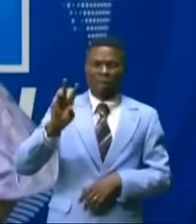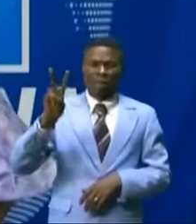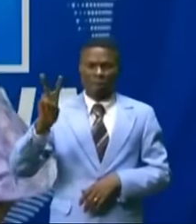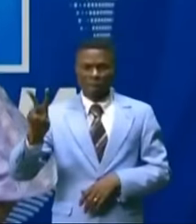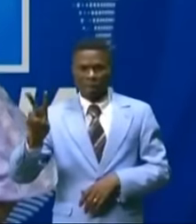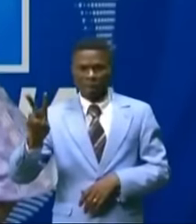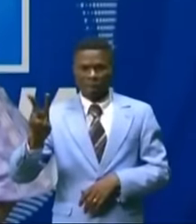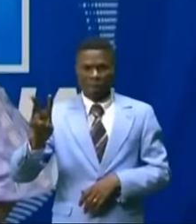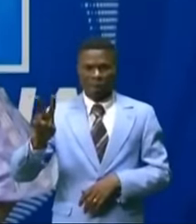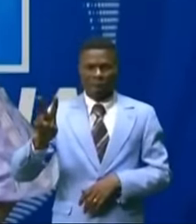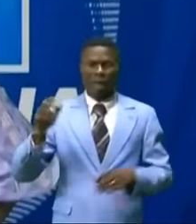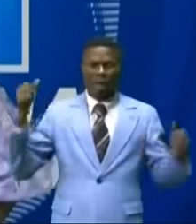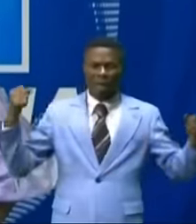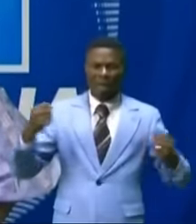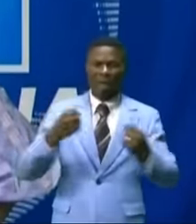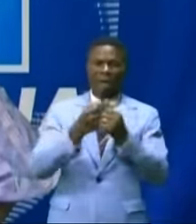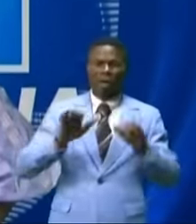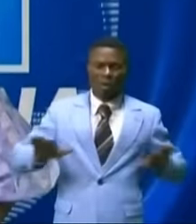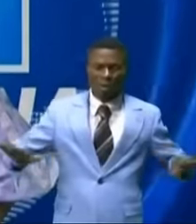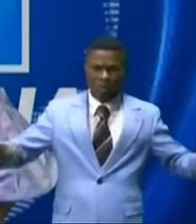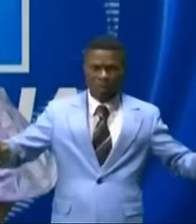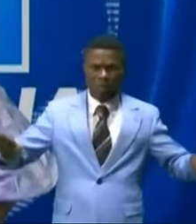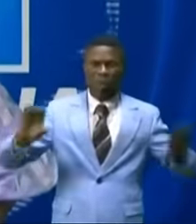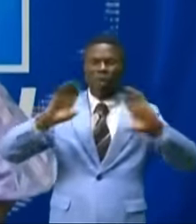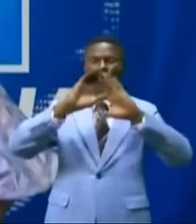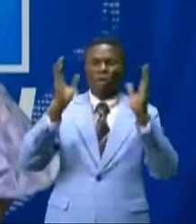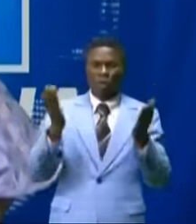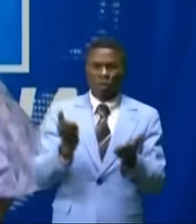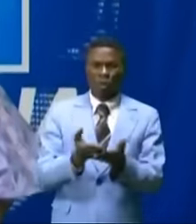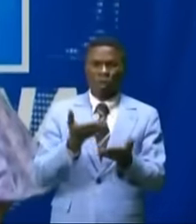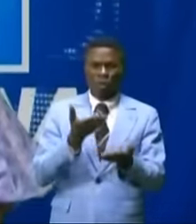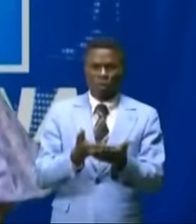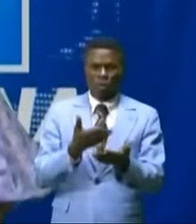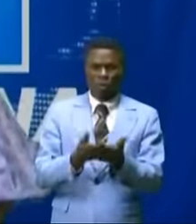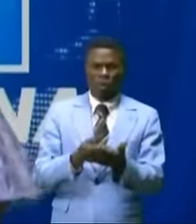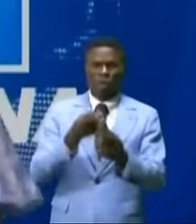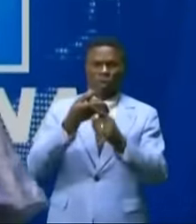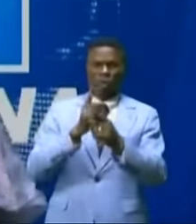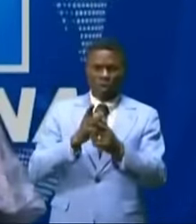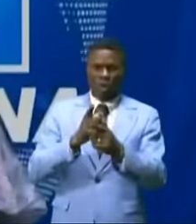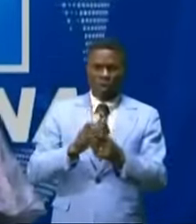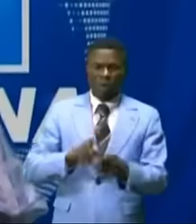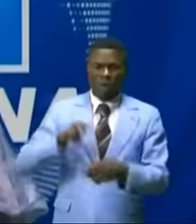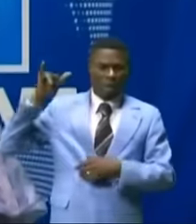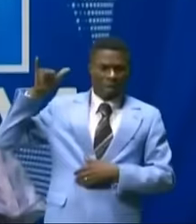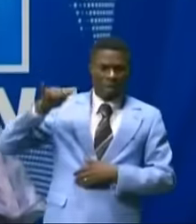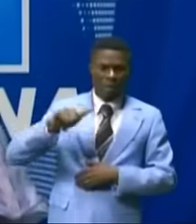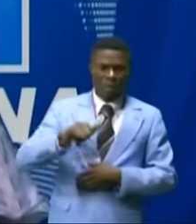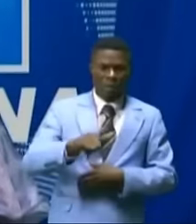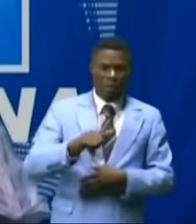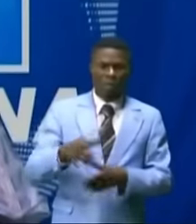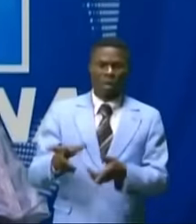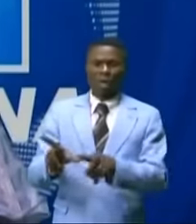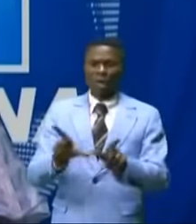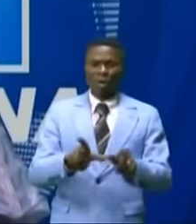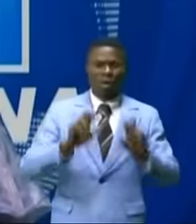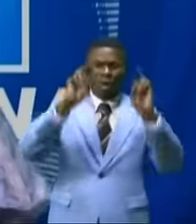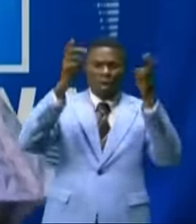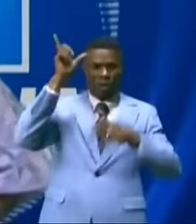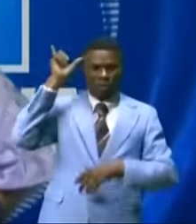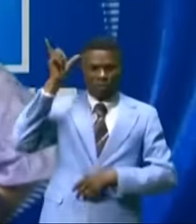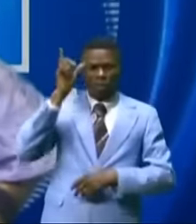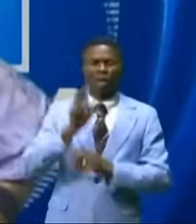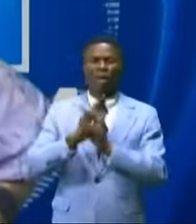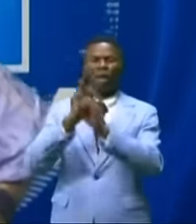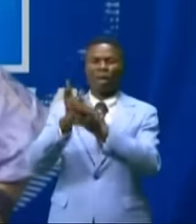Un prétendu accident aérien de cette compagnie qui serait survenu sur la piste de l'aéroport de la Luano à Lubumbashi et la